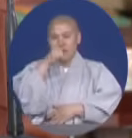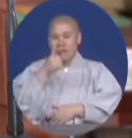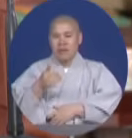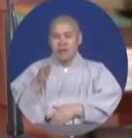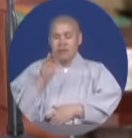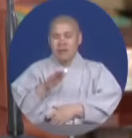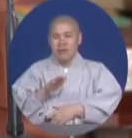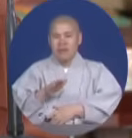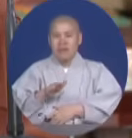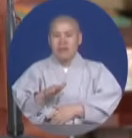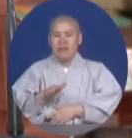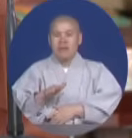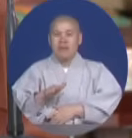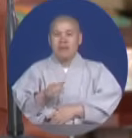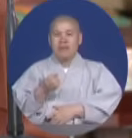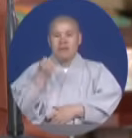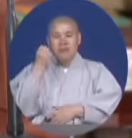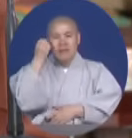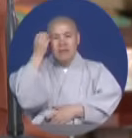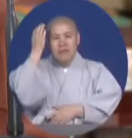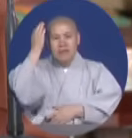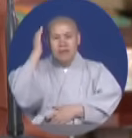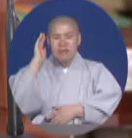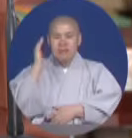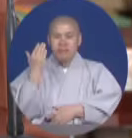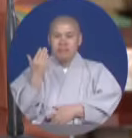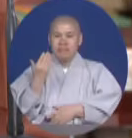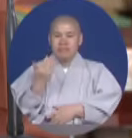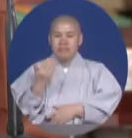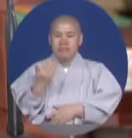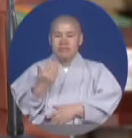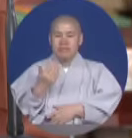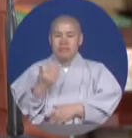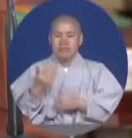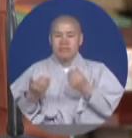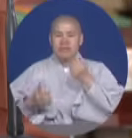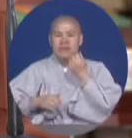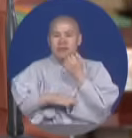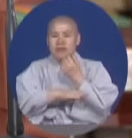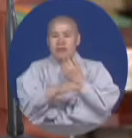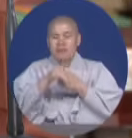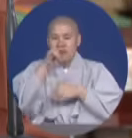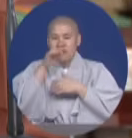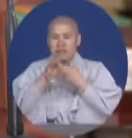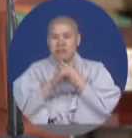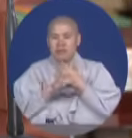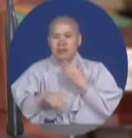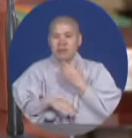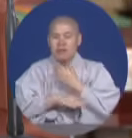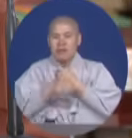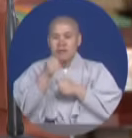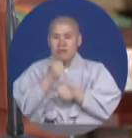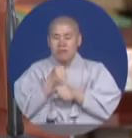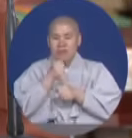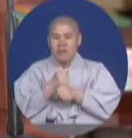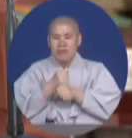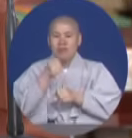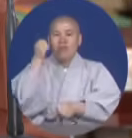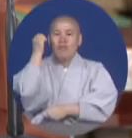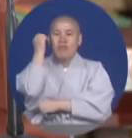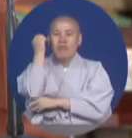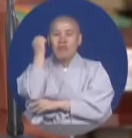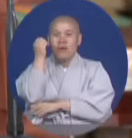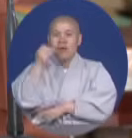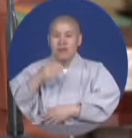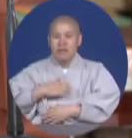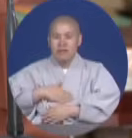근데 그거를 잊어버린 거예요. 또 그림자가 있으면 그림자를 만드는 본래 내가 있거든요. 이 본화가